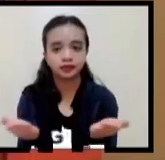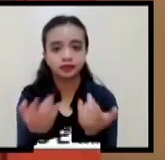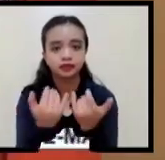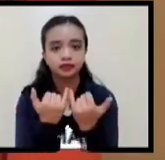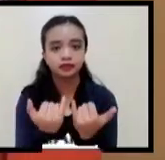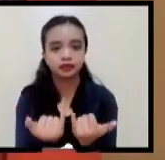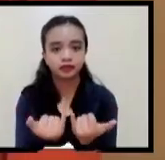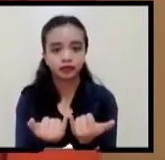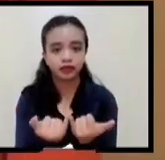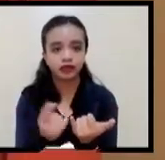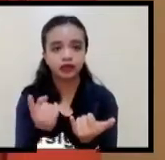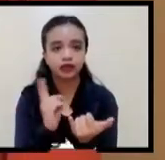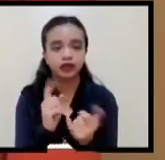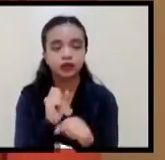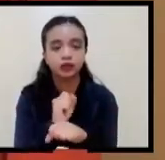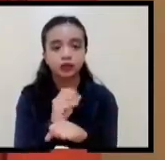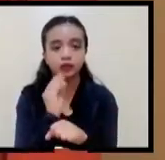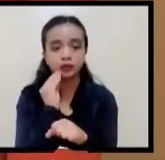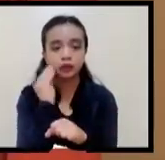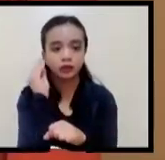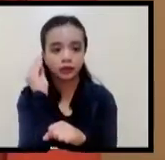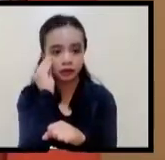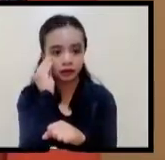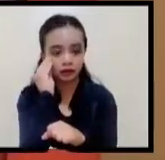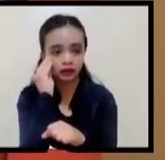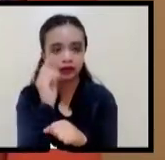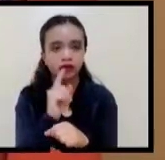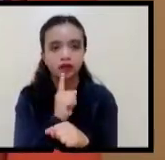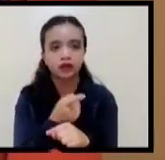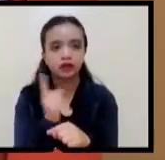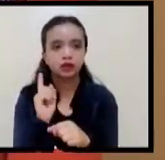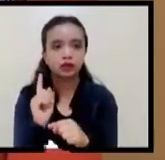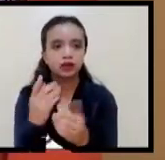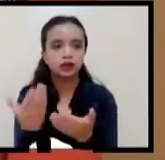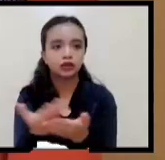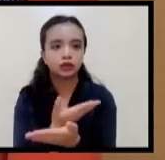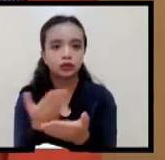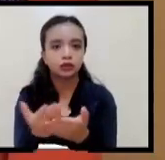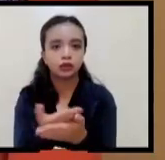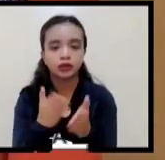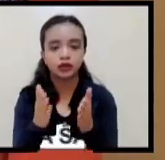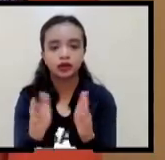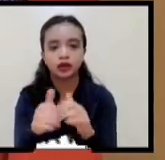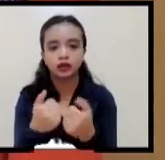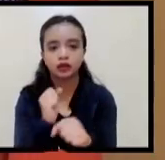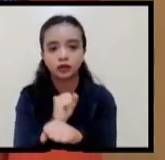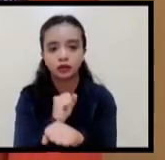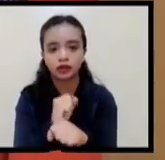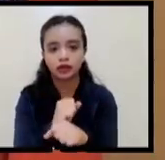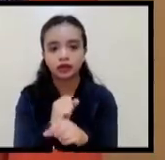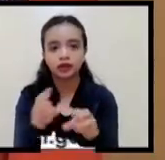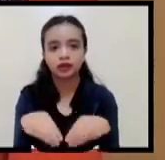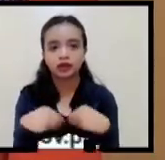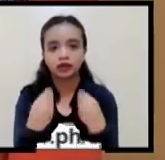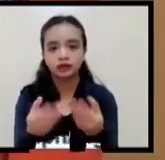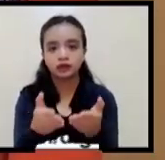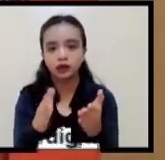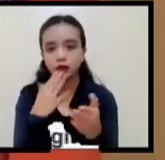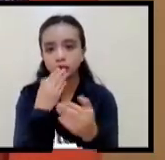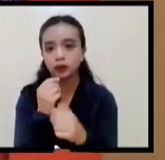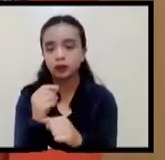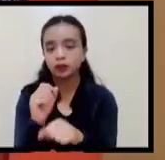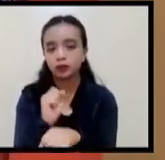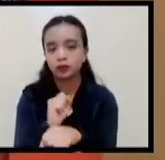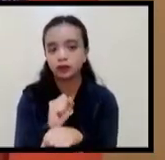ang work from home setup ay naging isang modernong paraan na ng pagtatrabaho na nagbibigay ng daan sa mga empleyado na gawin ang kanilang